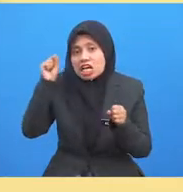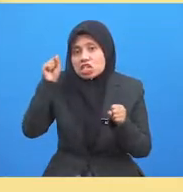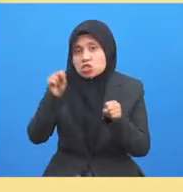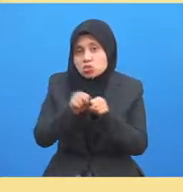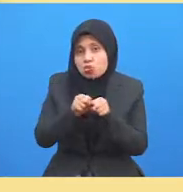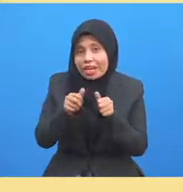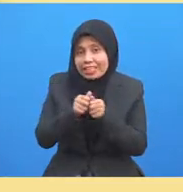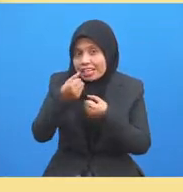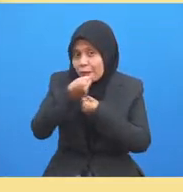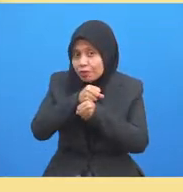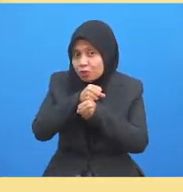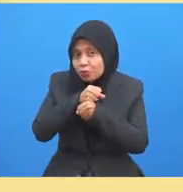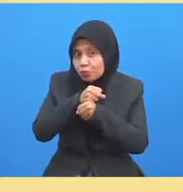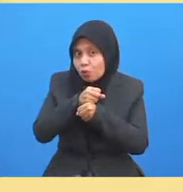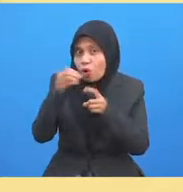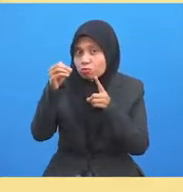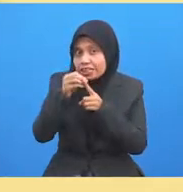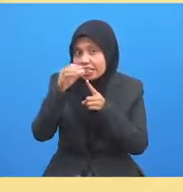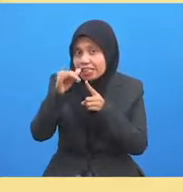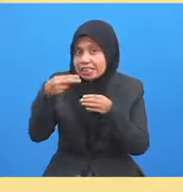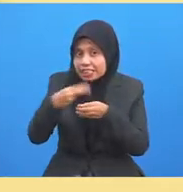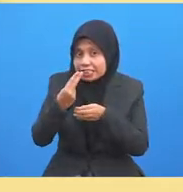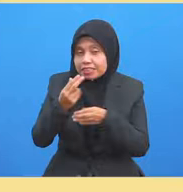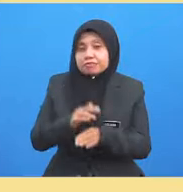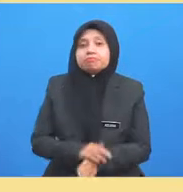dengan bentuk objek yang akan dihasilkan.